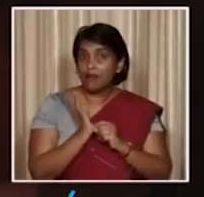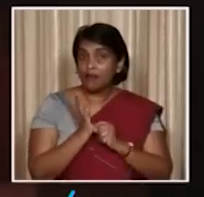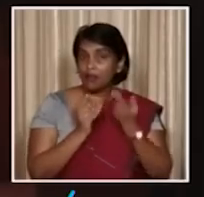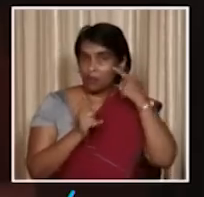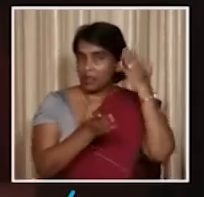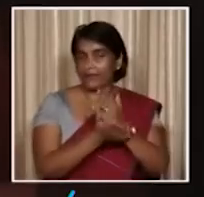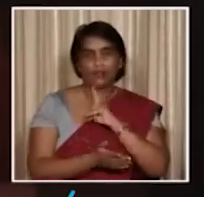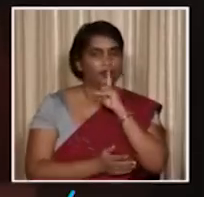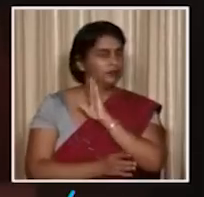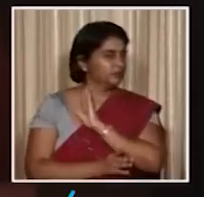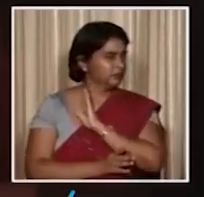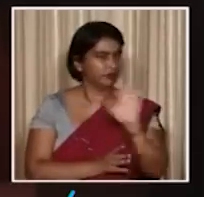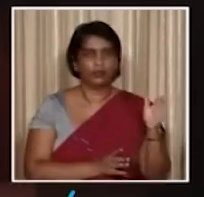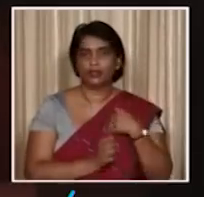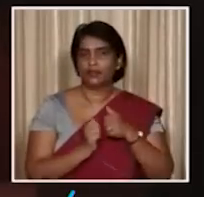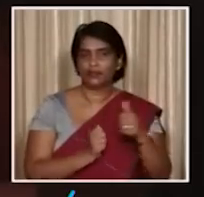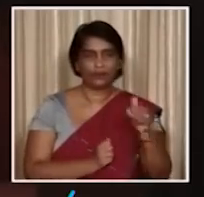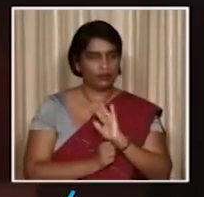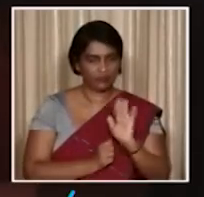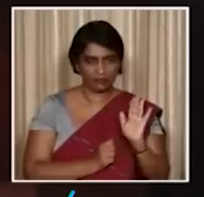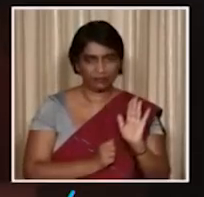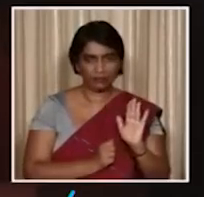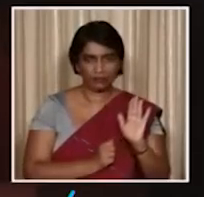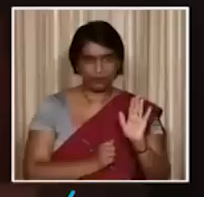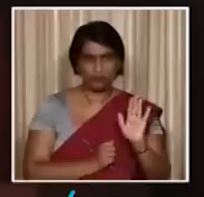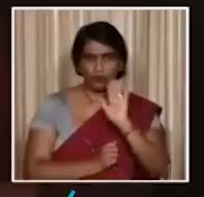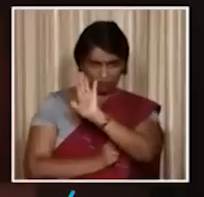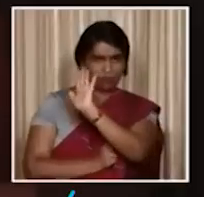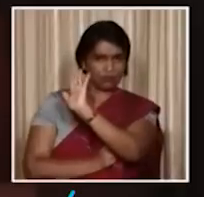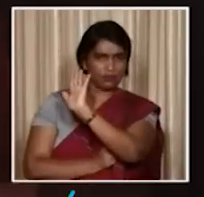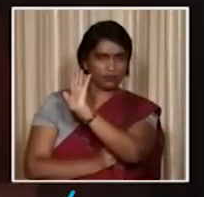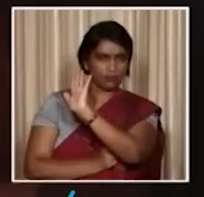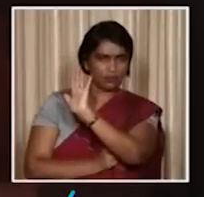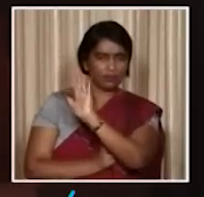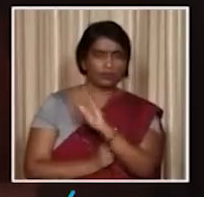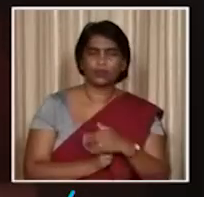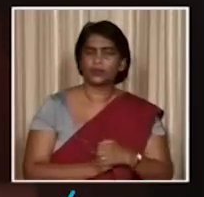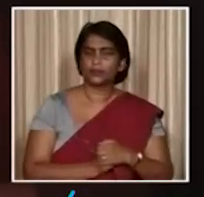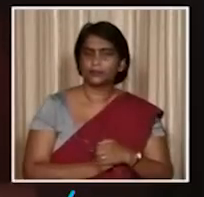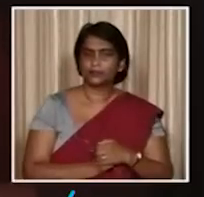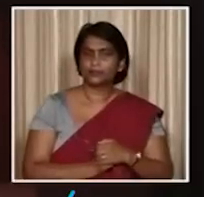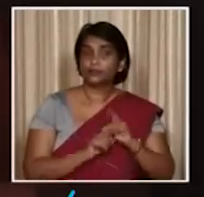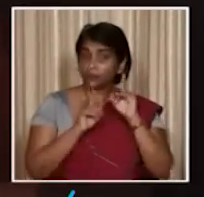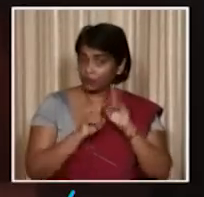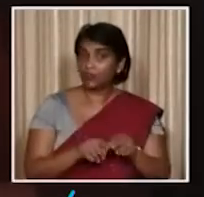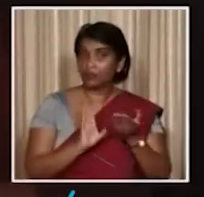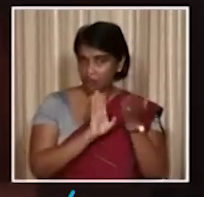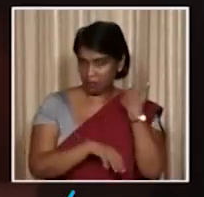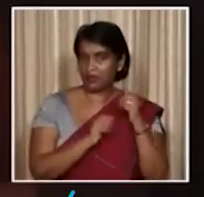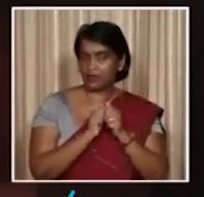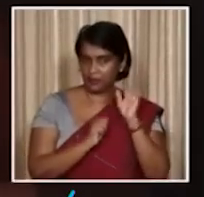ආධාරවලට කිසිම දවසක එක කරලා නැහැ. හරි. එහෙම කරපු නෑ පොඩ්ඩක් ඉන්න මට මේක අවසන් කරන්න අවස්ථාව දෙන්න. එහෙම කරපු කාලයක්